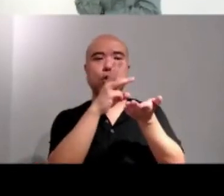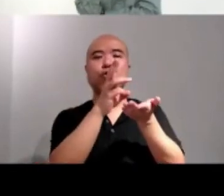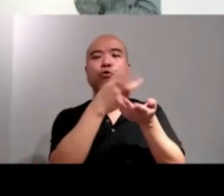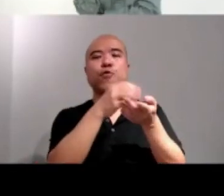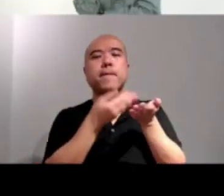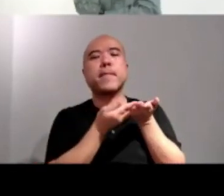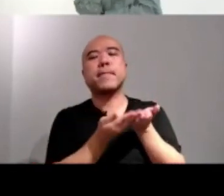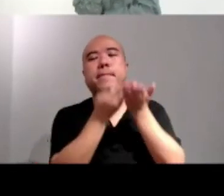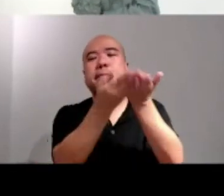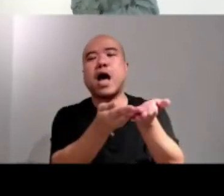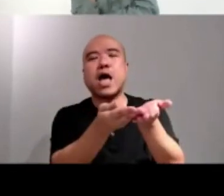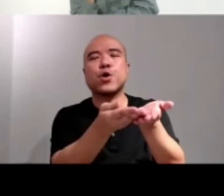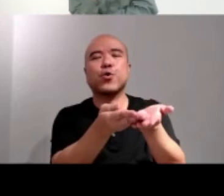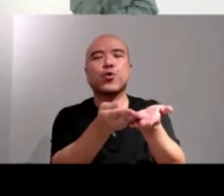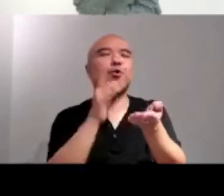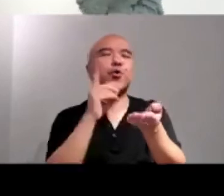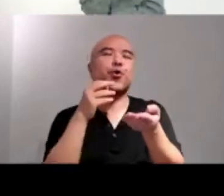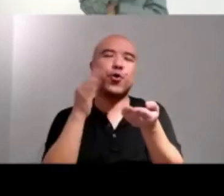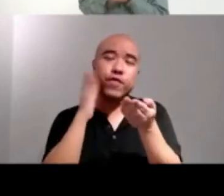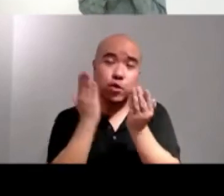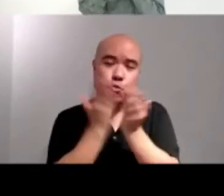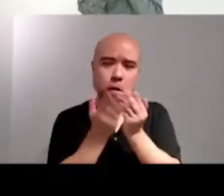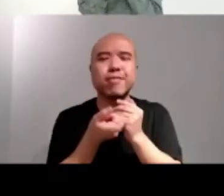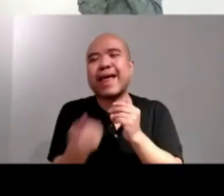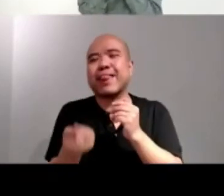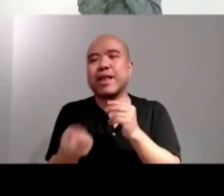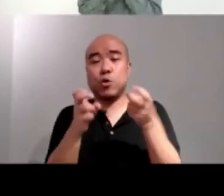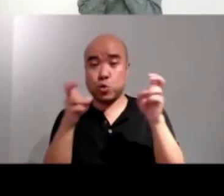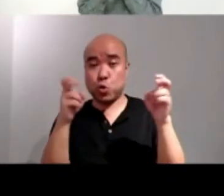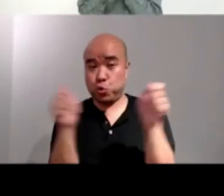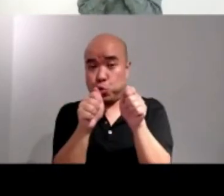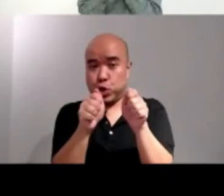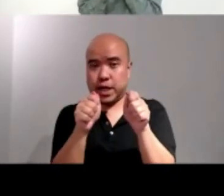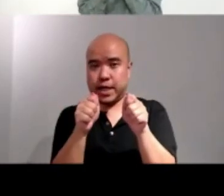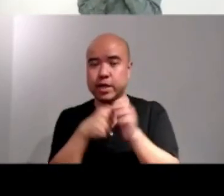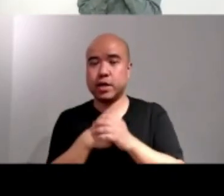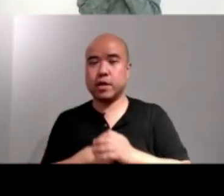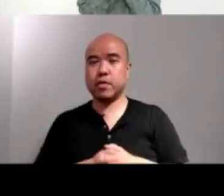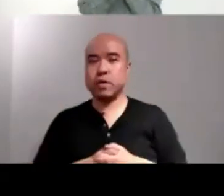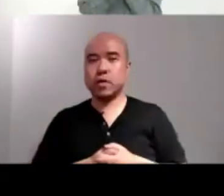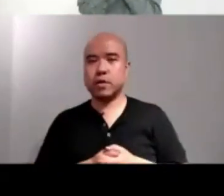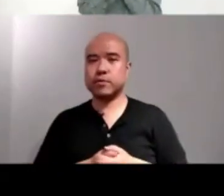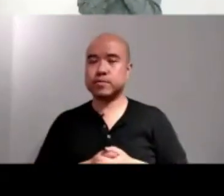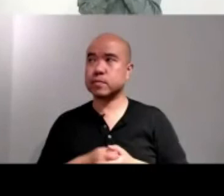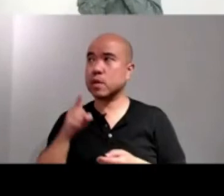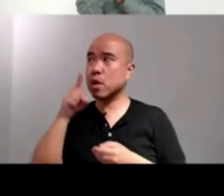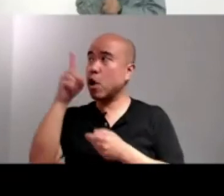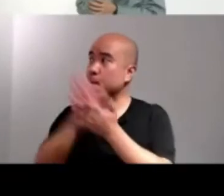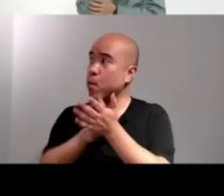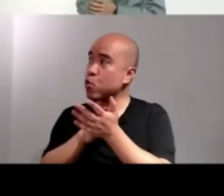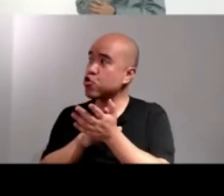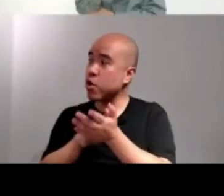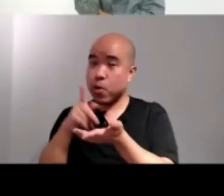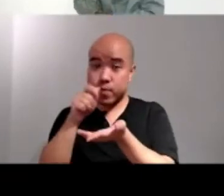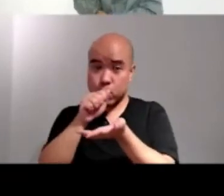係容易畫啦，因為作為一個網上嘅作家咧。每一天的